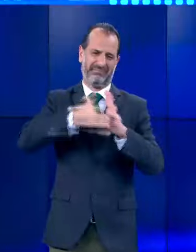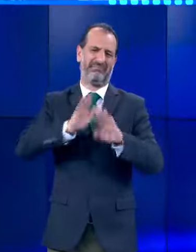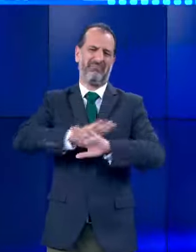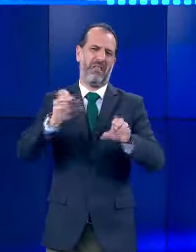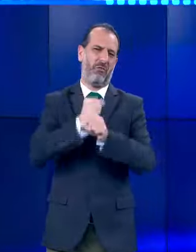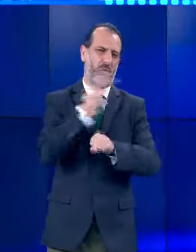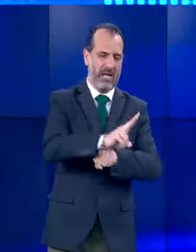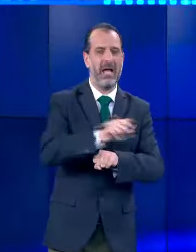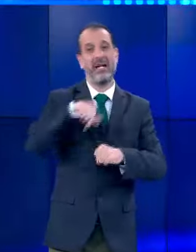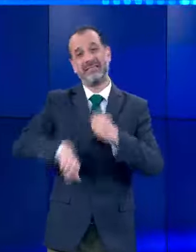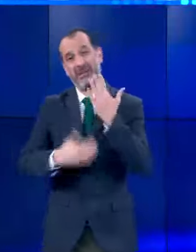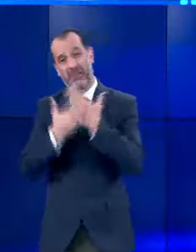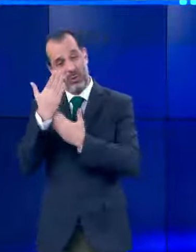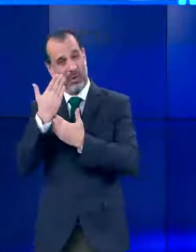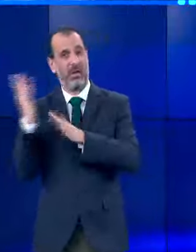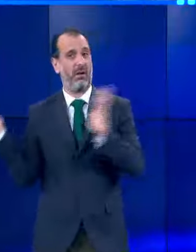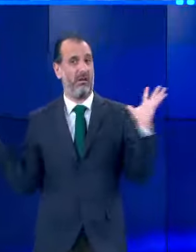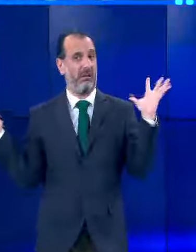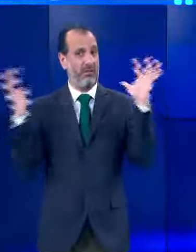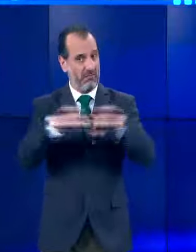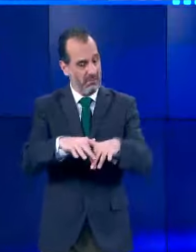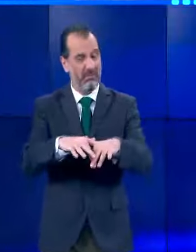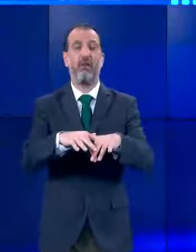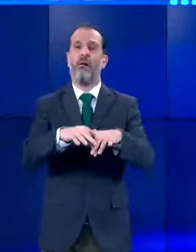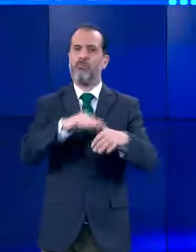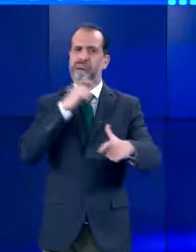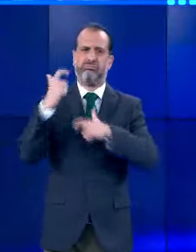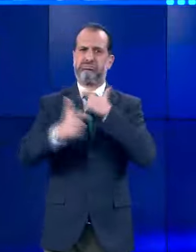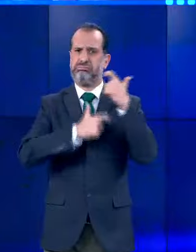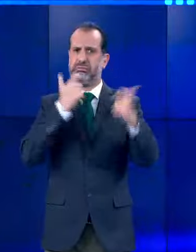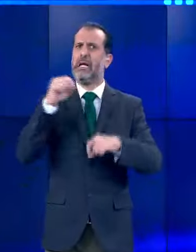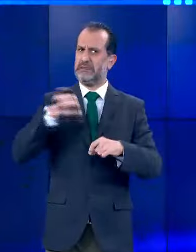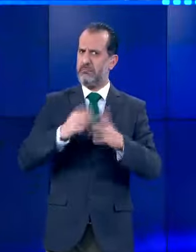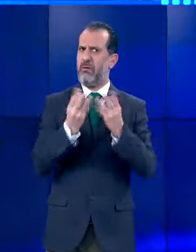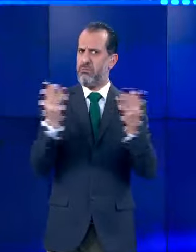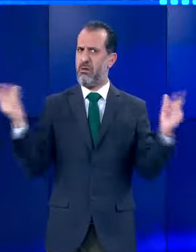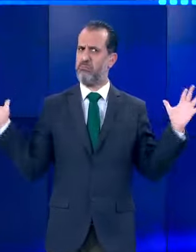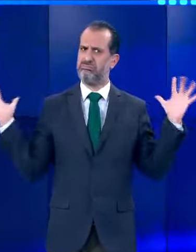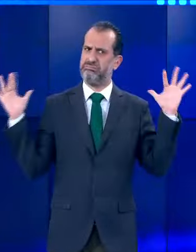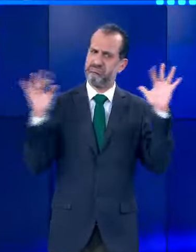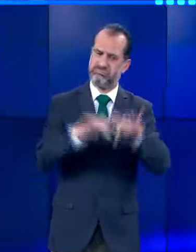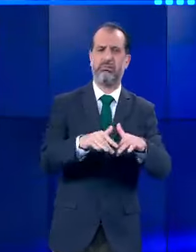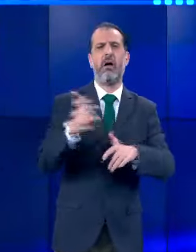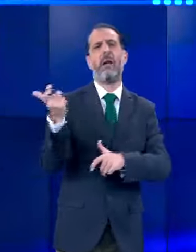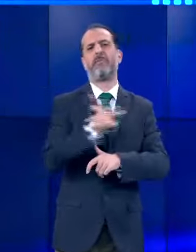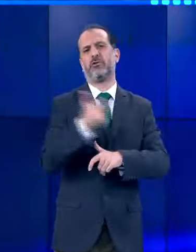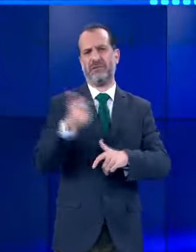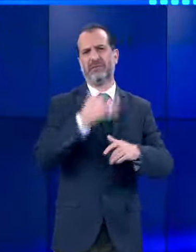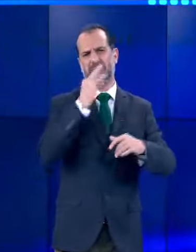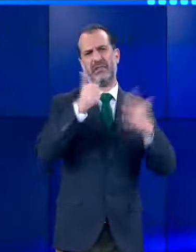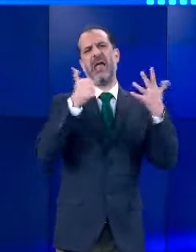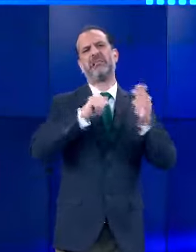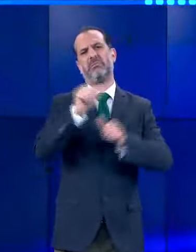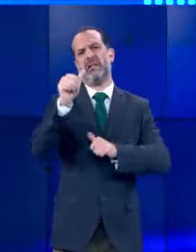συγκέντρωση διαμαρτυρίας στο Σύνταγμα. Ήταν μαζική και σήμερα η συμμετοχή των εποχικών πυροσβεστών. Δεν